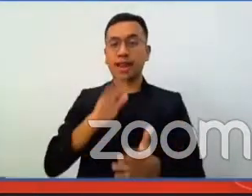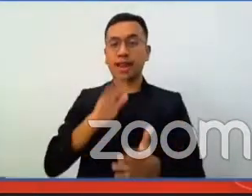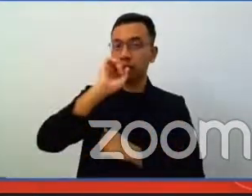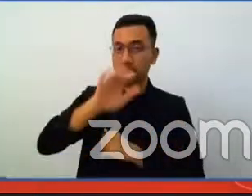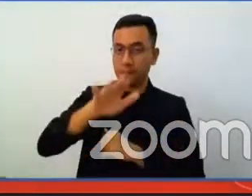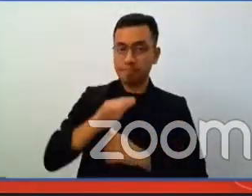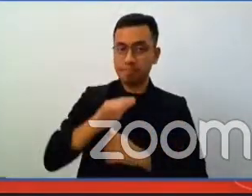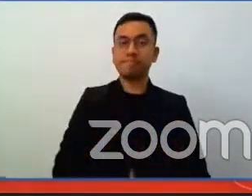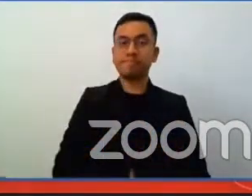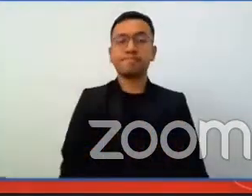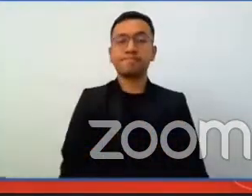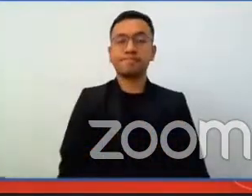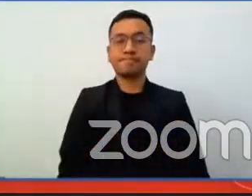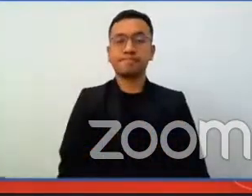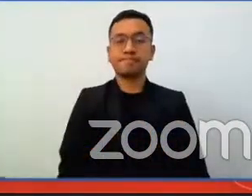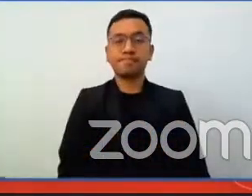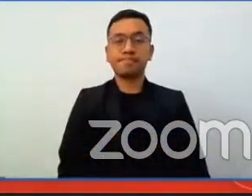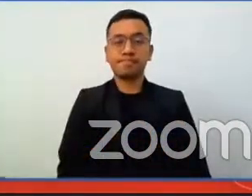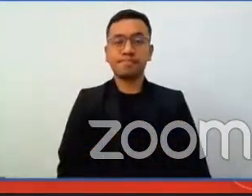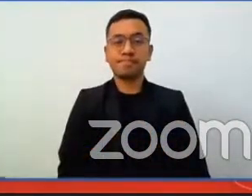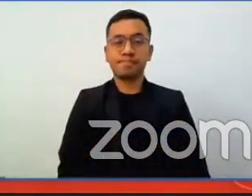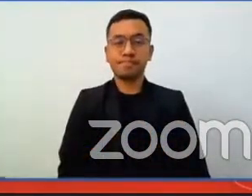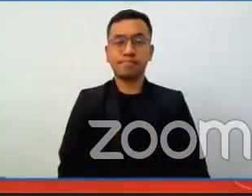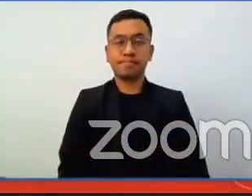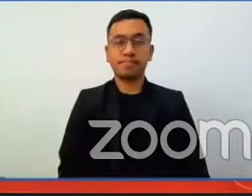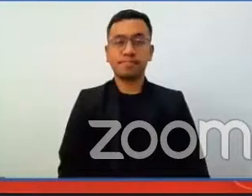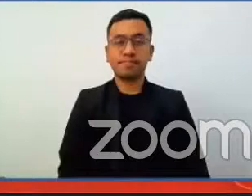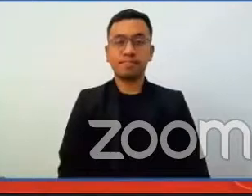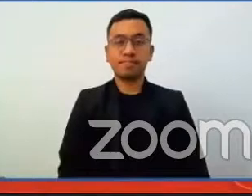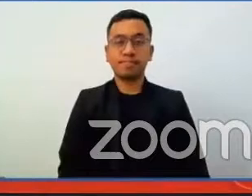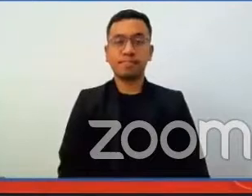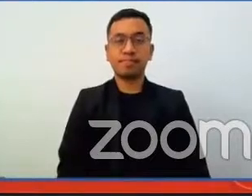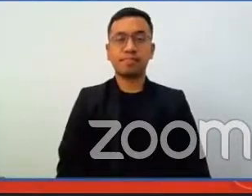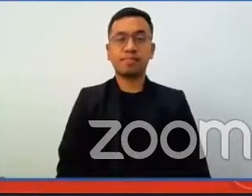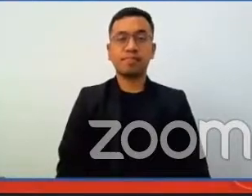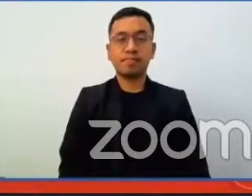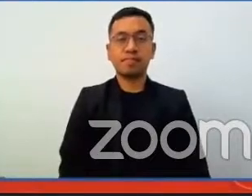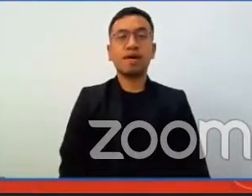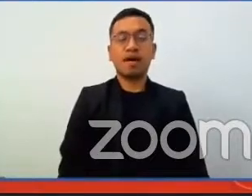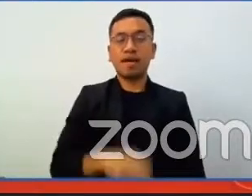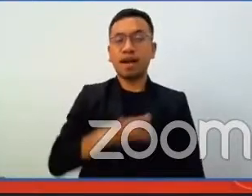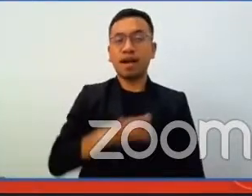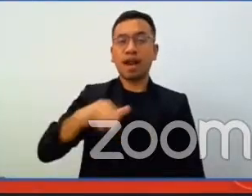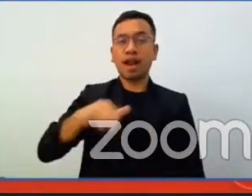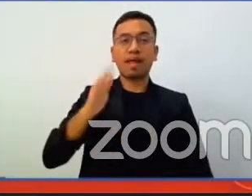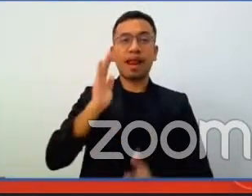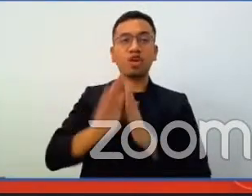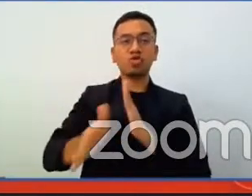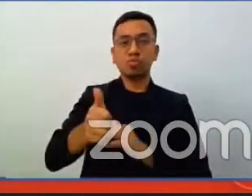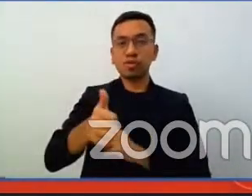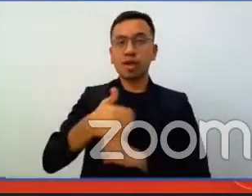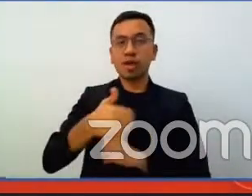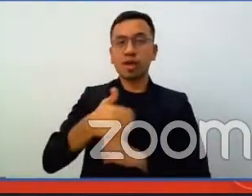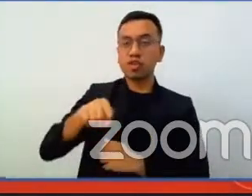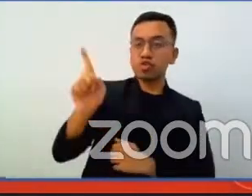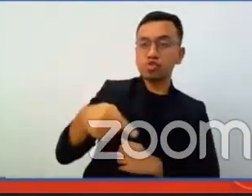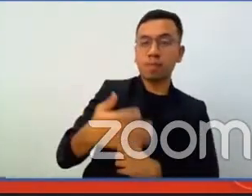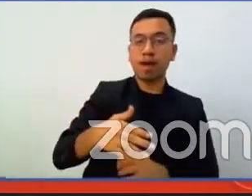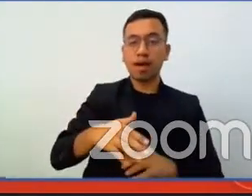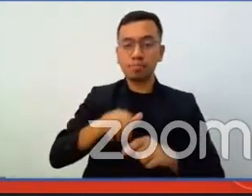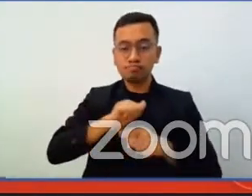cek jawaban. Nah, di sini lebih kepada anak-anak itu kita siapkan untuk skenario-nya, dia akan